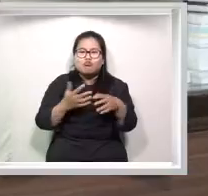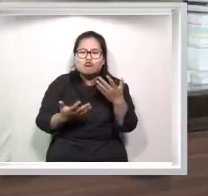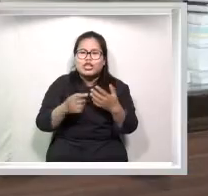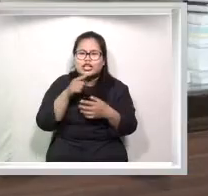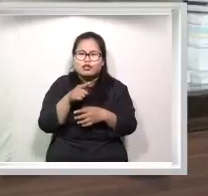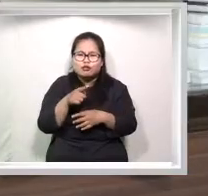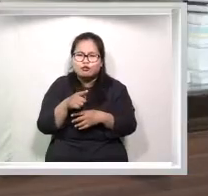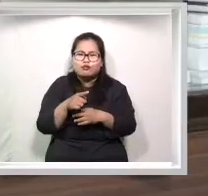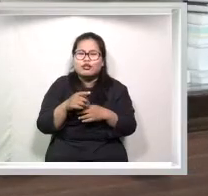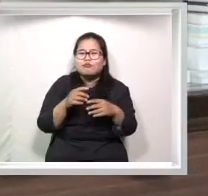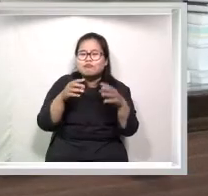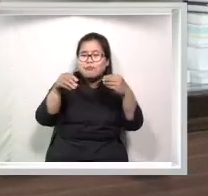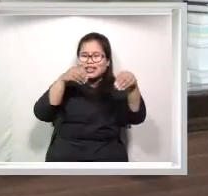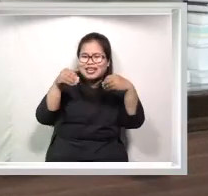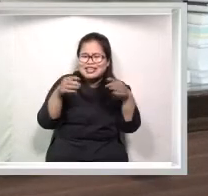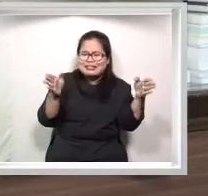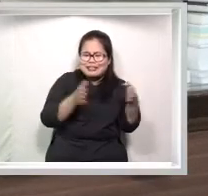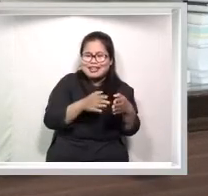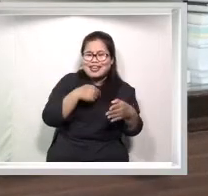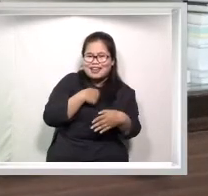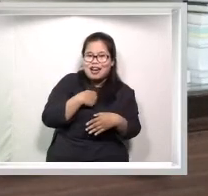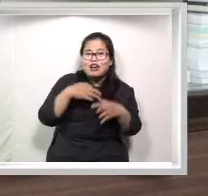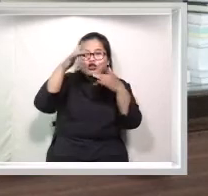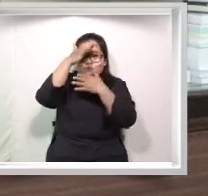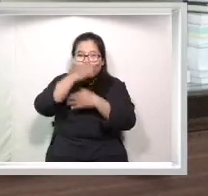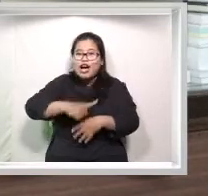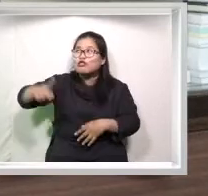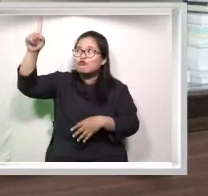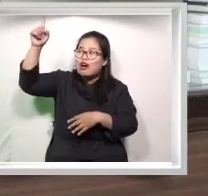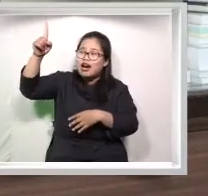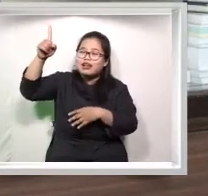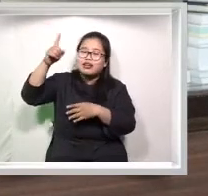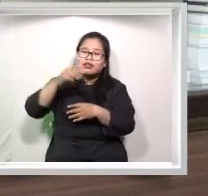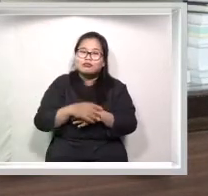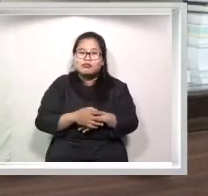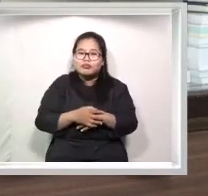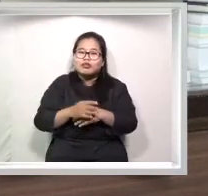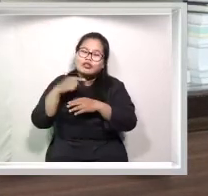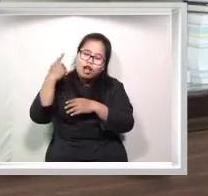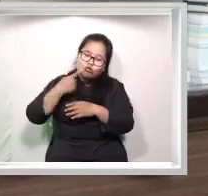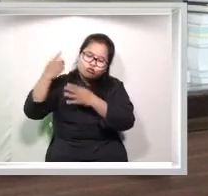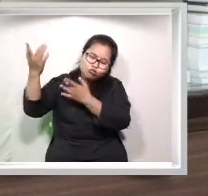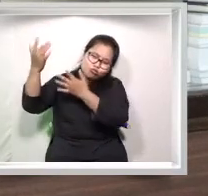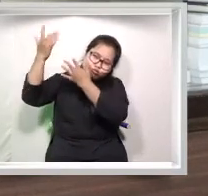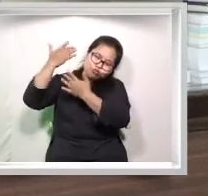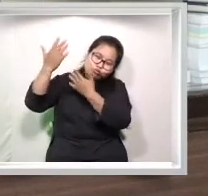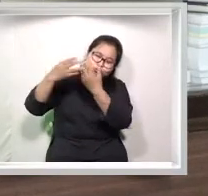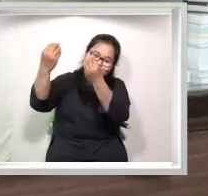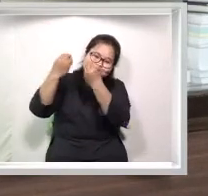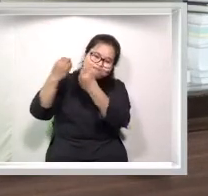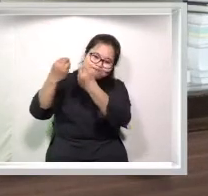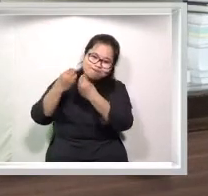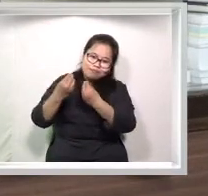Demikian materi singkat saya. Semoga Tuhan Yang Maha Esa, Allah Subhanahu wa Ta'ala, senantiasa